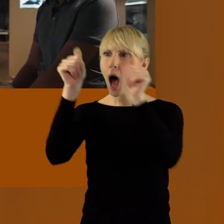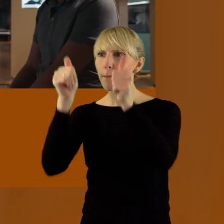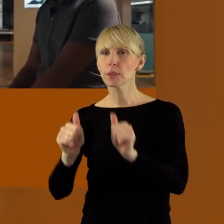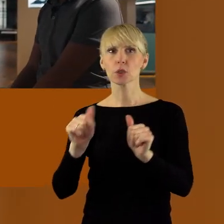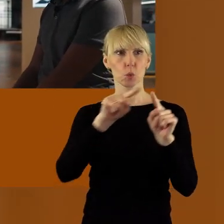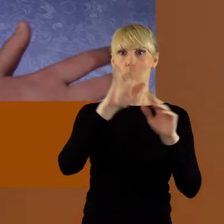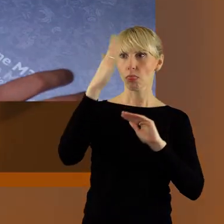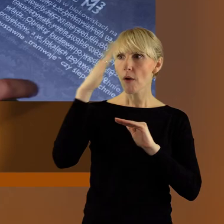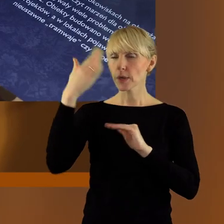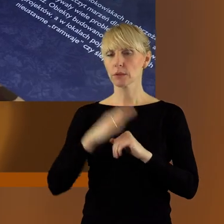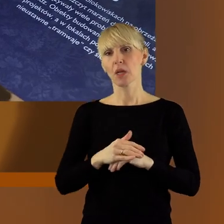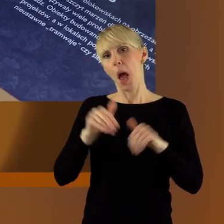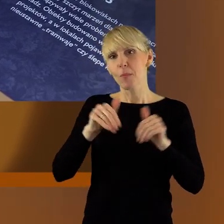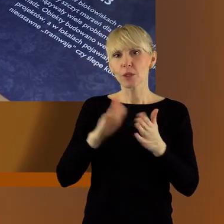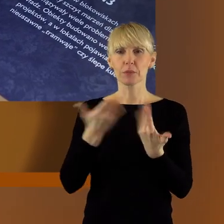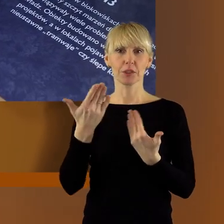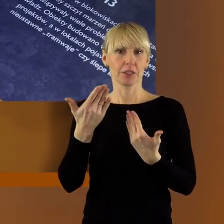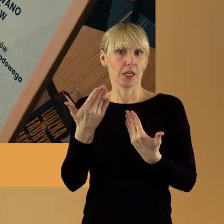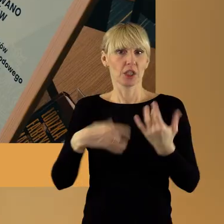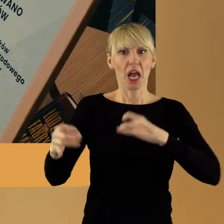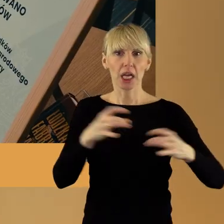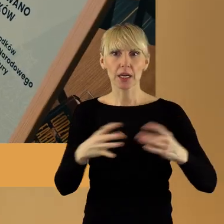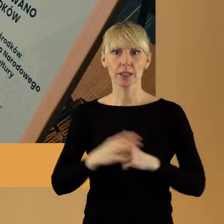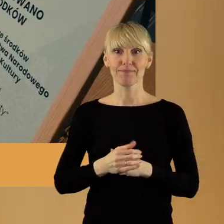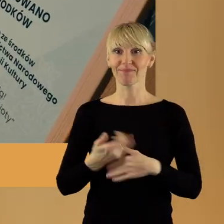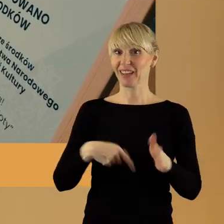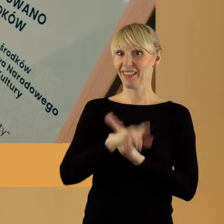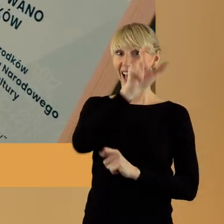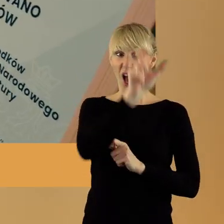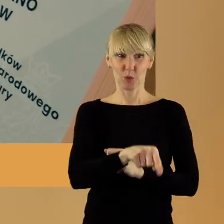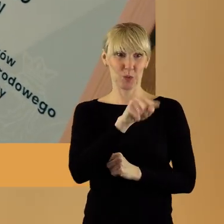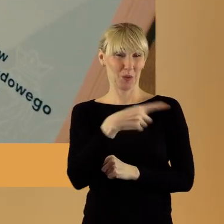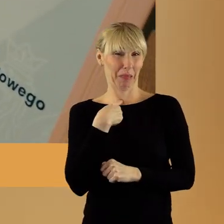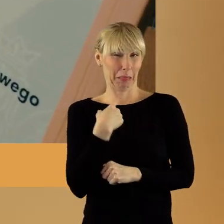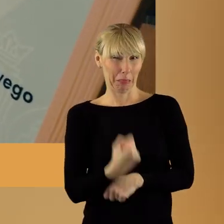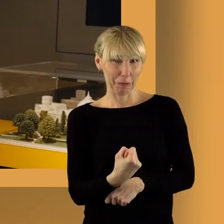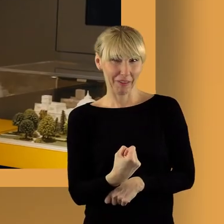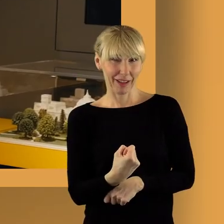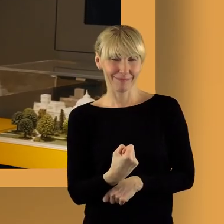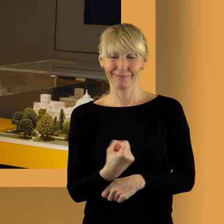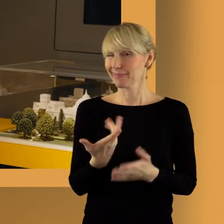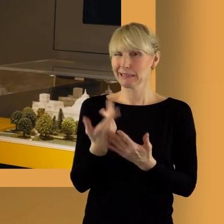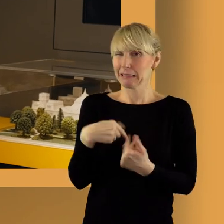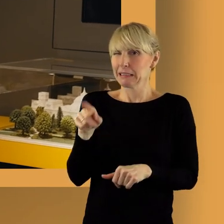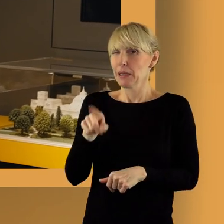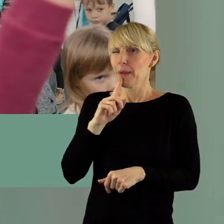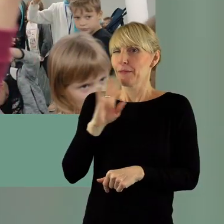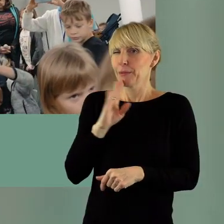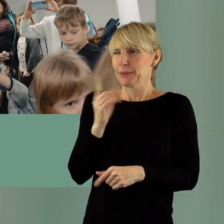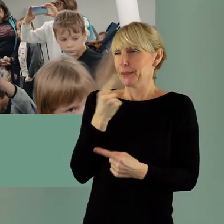się dowiedzieć, a możemy też na przykład różne gry wykonywać dla osób, które by się na przykład nudziły w muzeum. Co jest mało